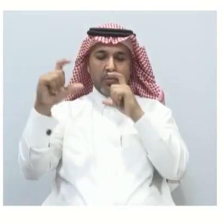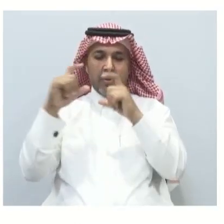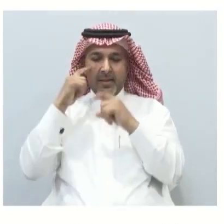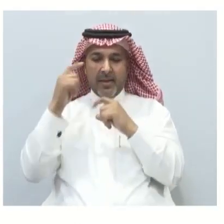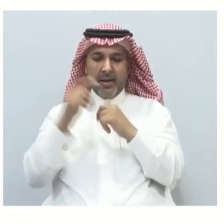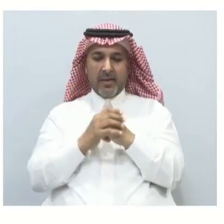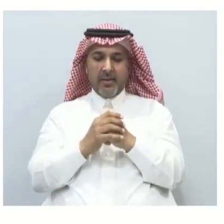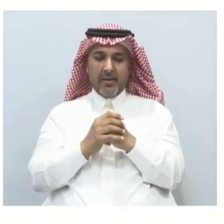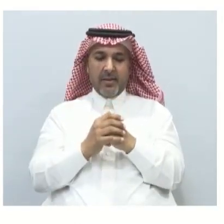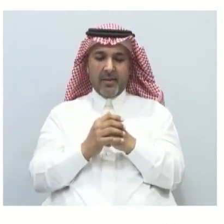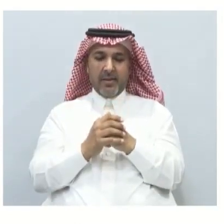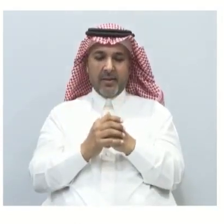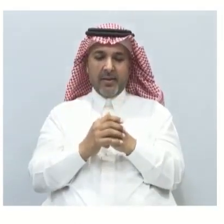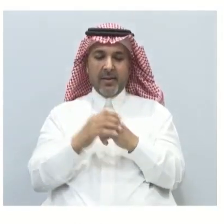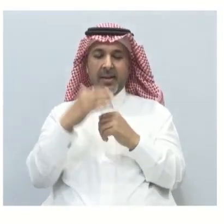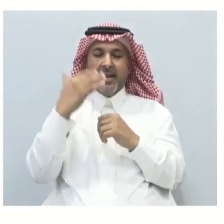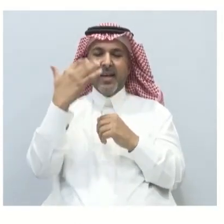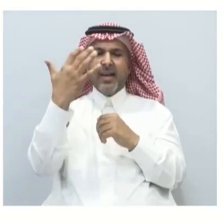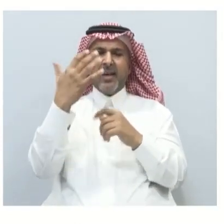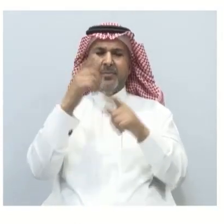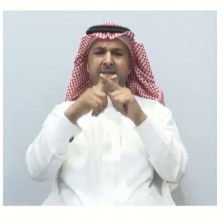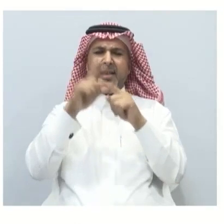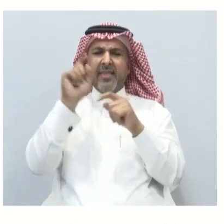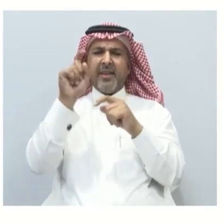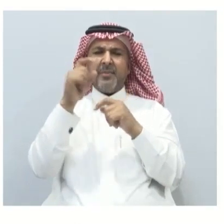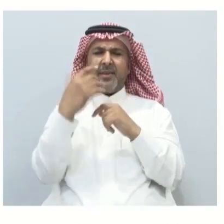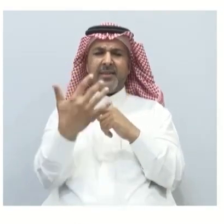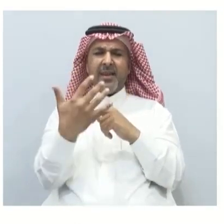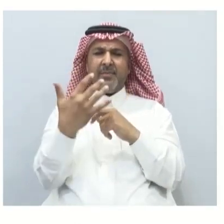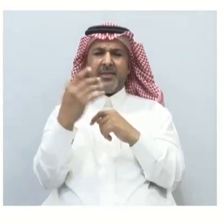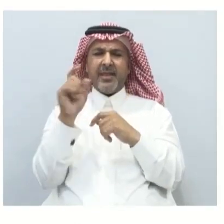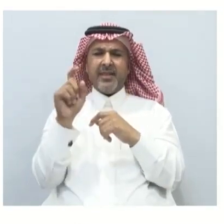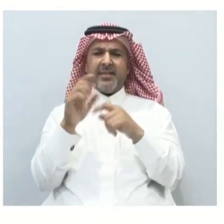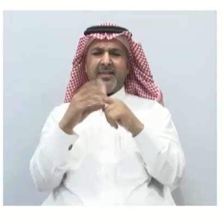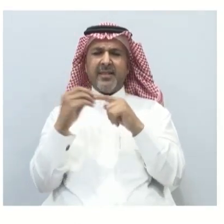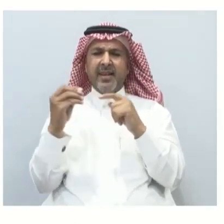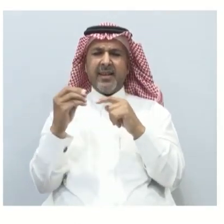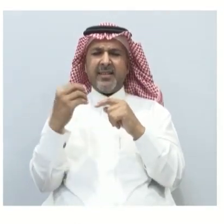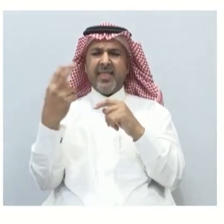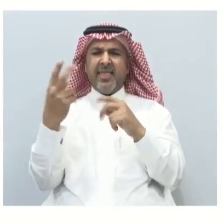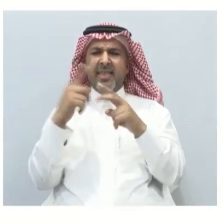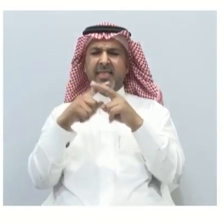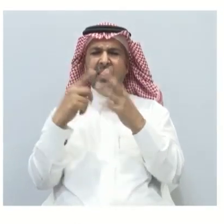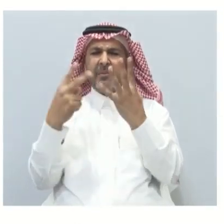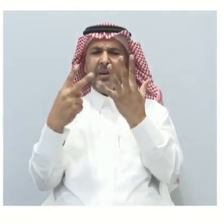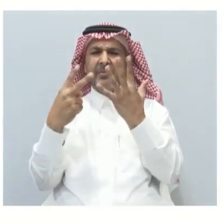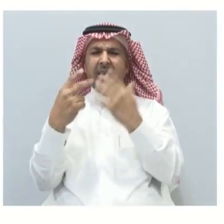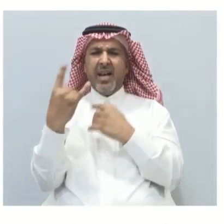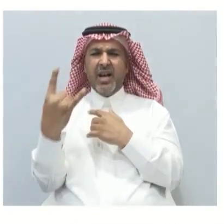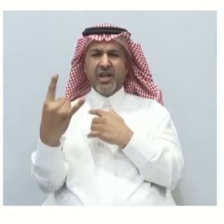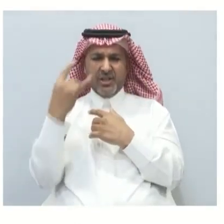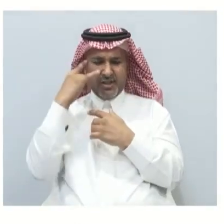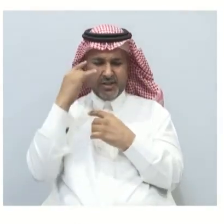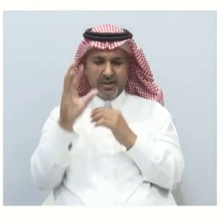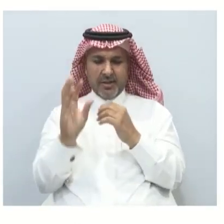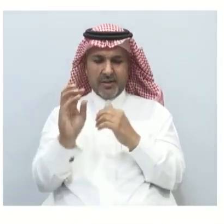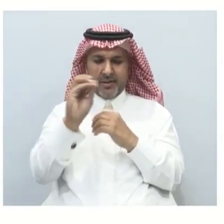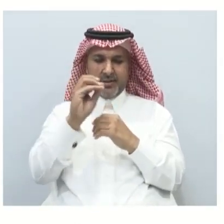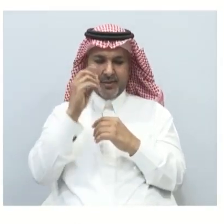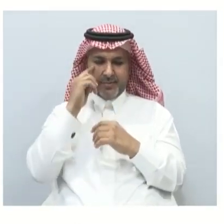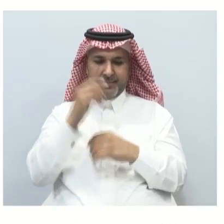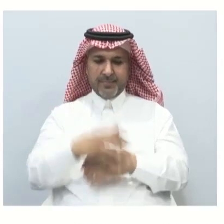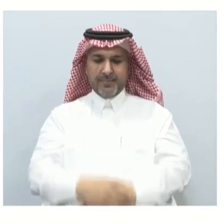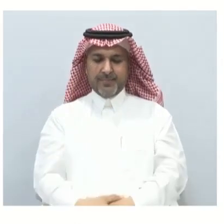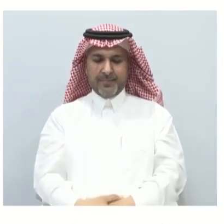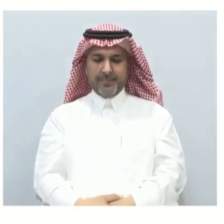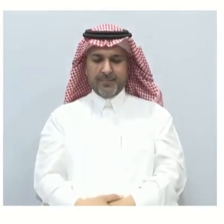المعادله بقول 6 اكس تساوي 5 اكس ناقص 10 انقل الخ اكس للطرف الثاني بيصير هنا